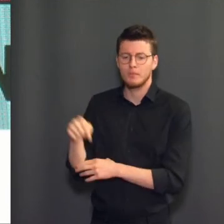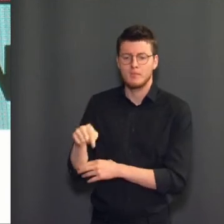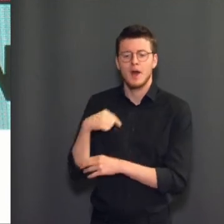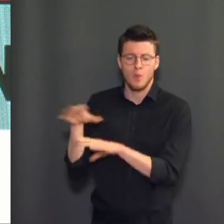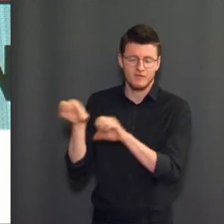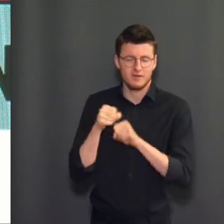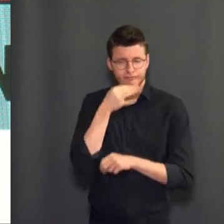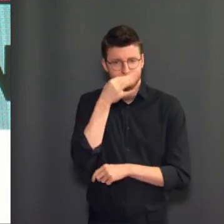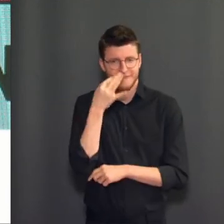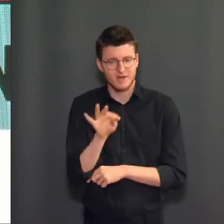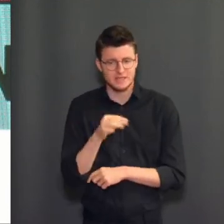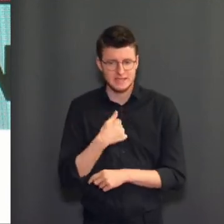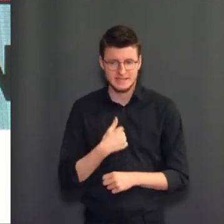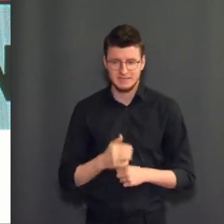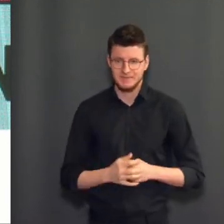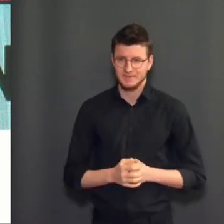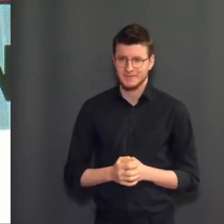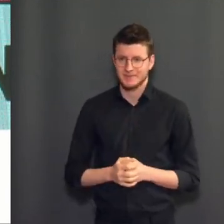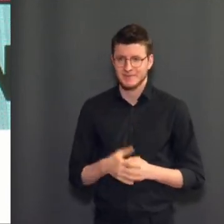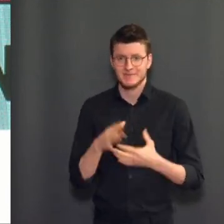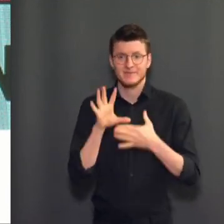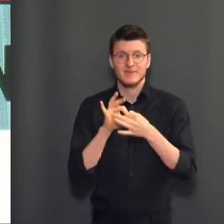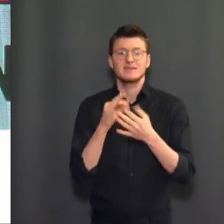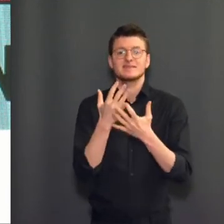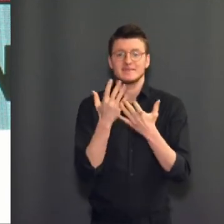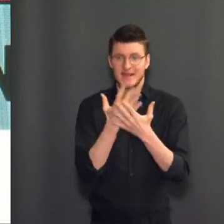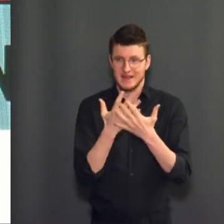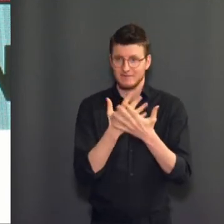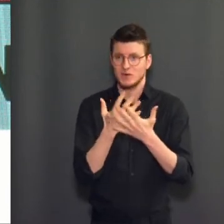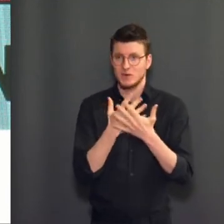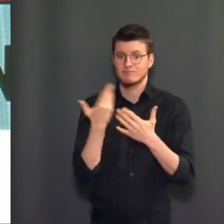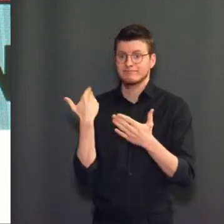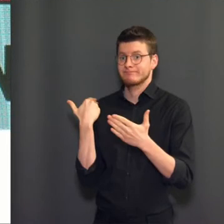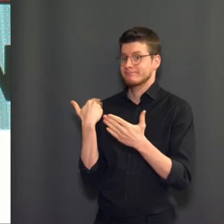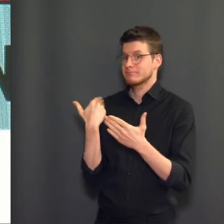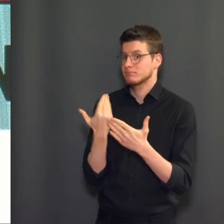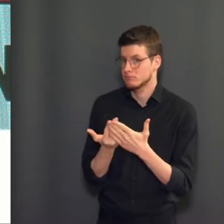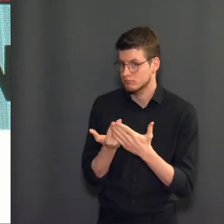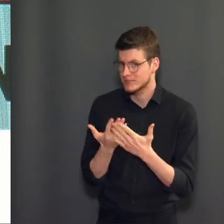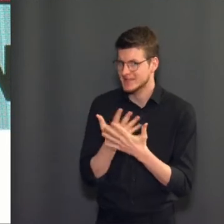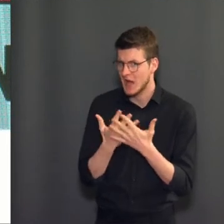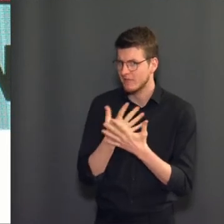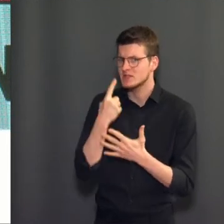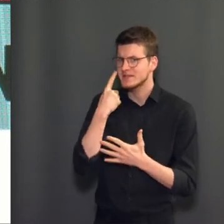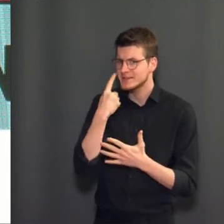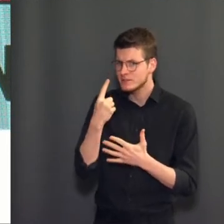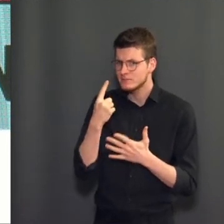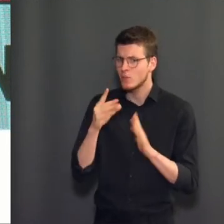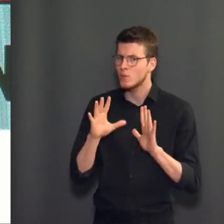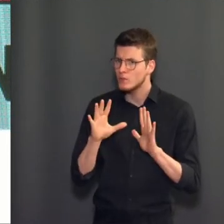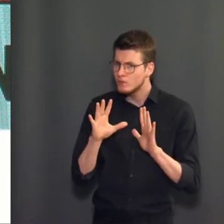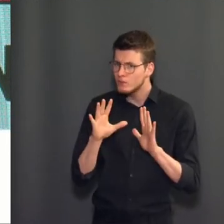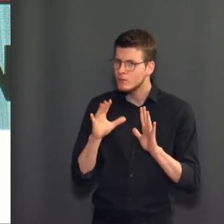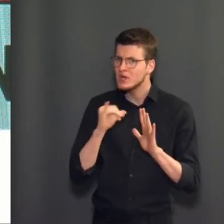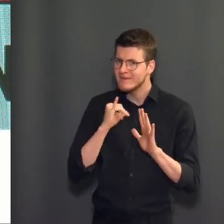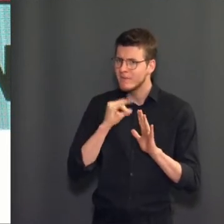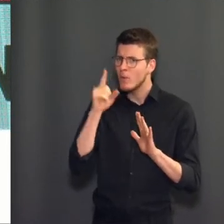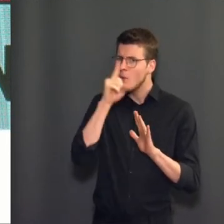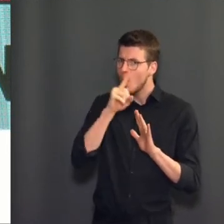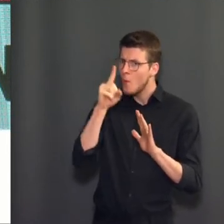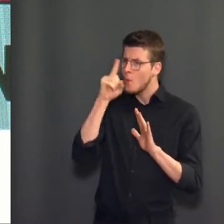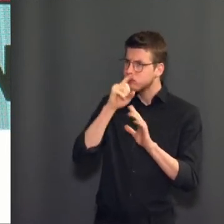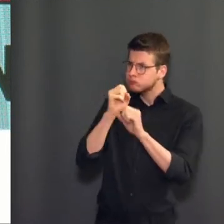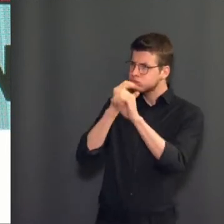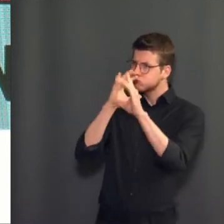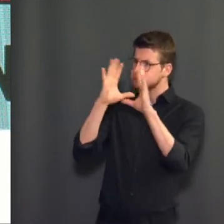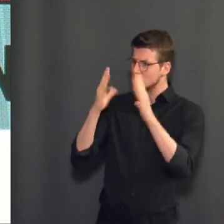Betreft de cijfers. De recente coronacijfers bieden bemoedigende lichtpunten. Maar tegelijkertijd zijn we